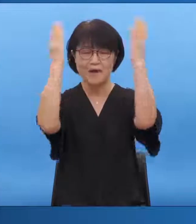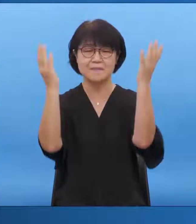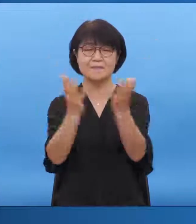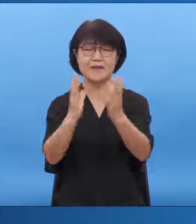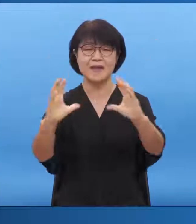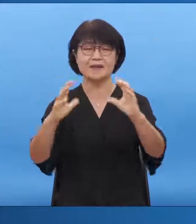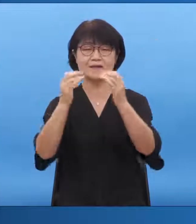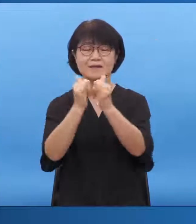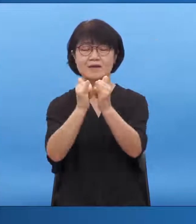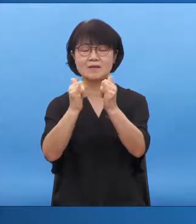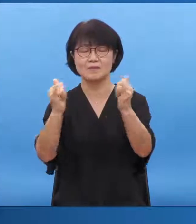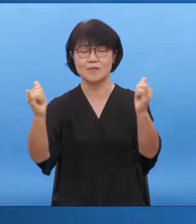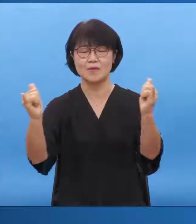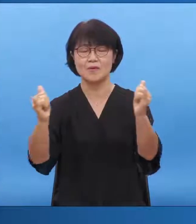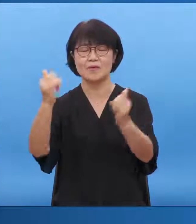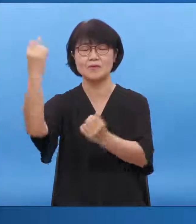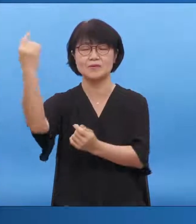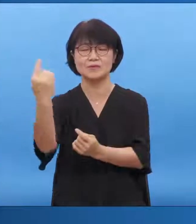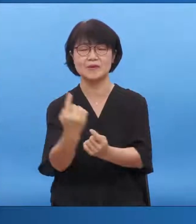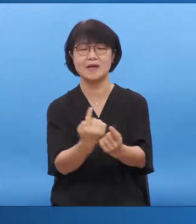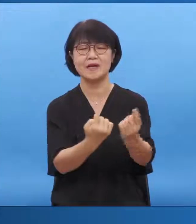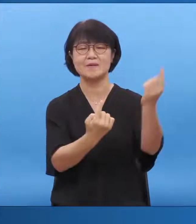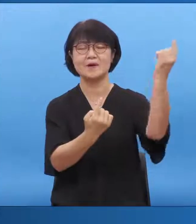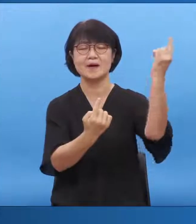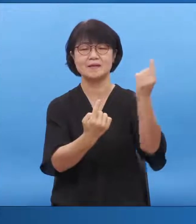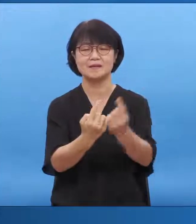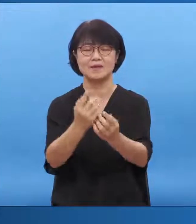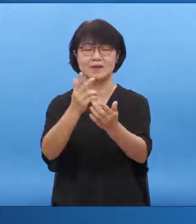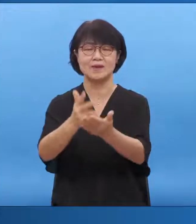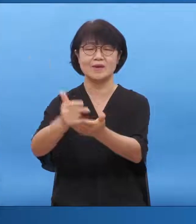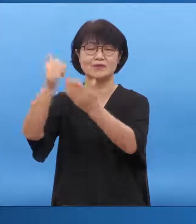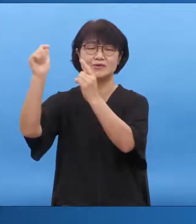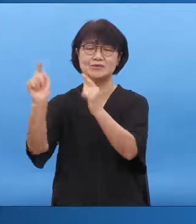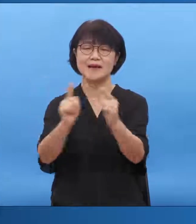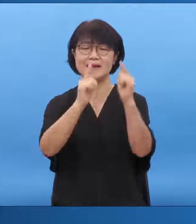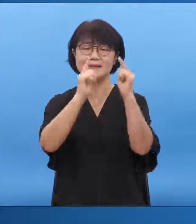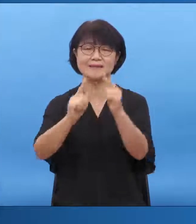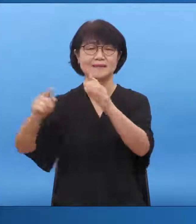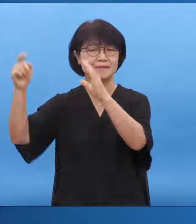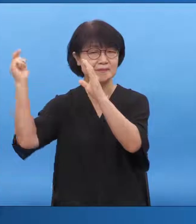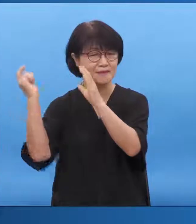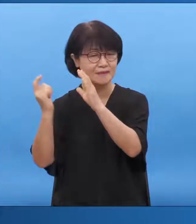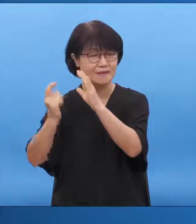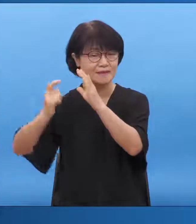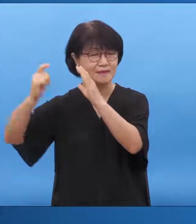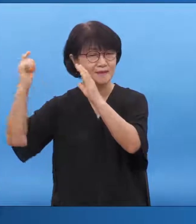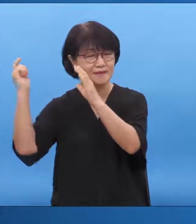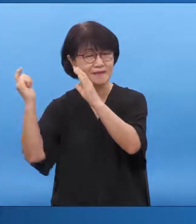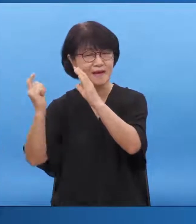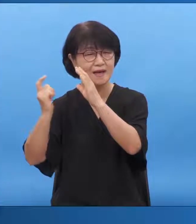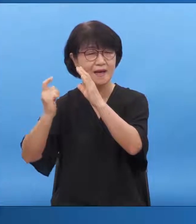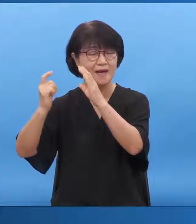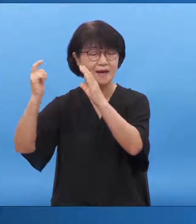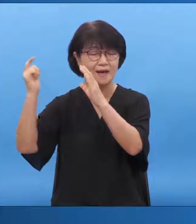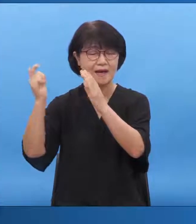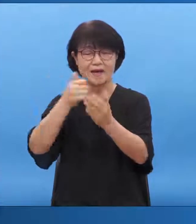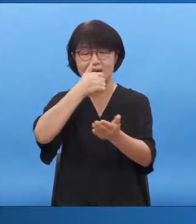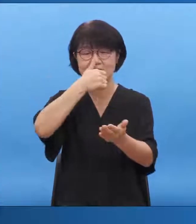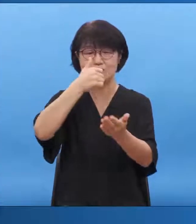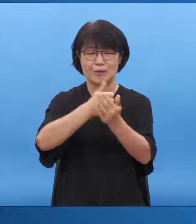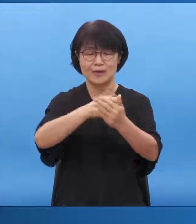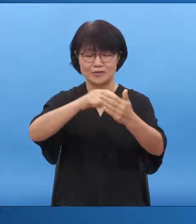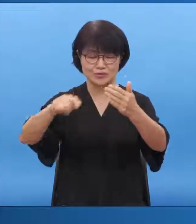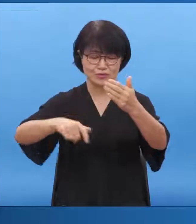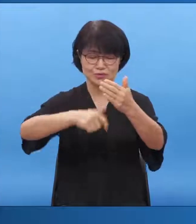만 백성 모두 나와서 주 말씀 들으라.